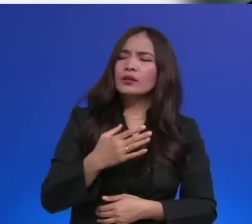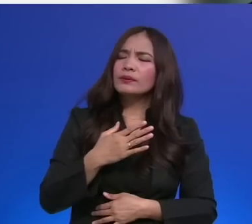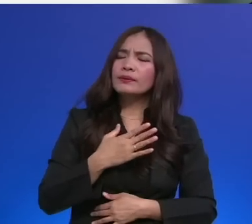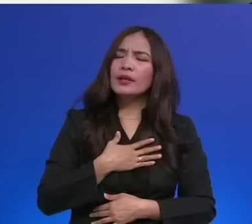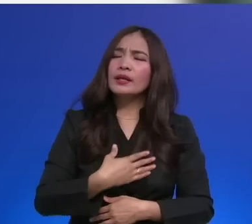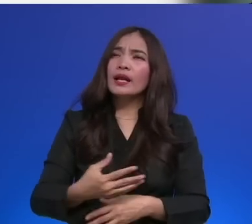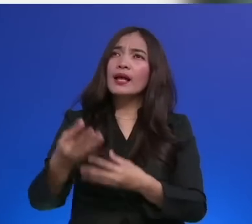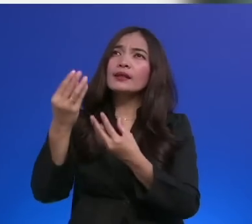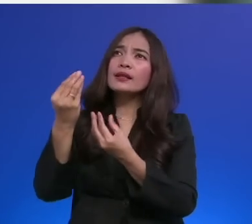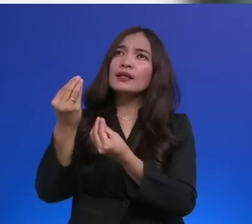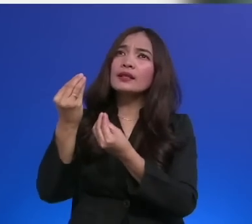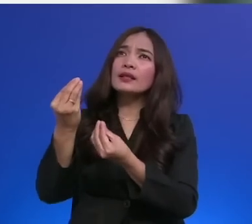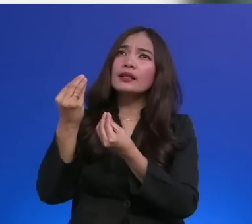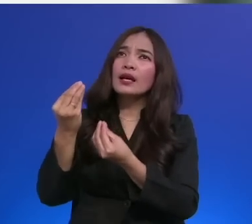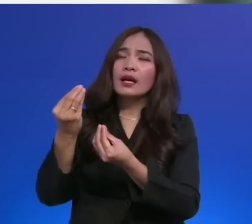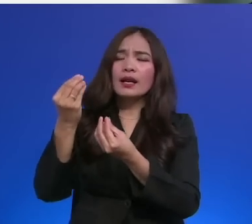Ku menanti,